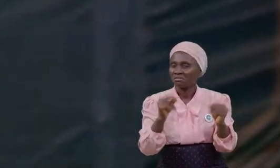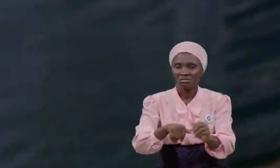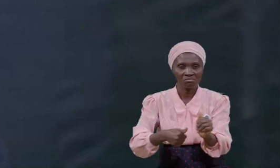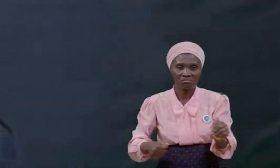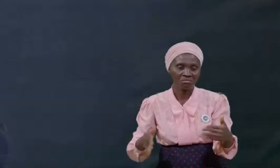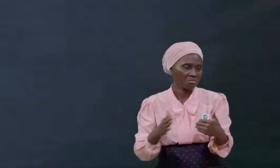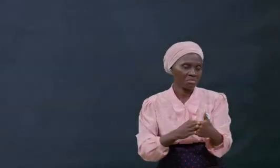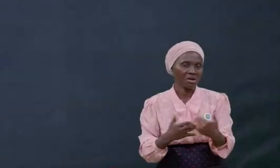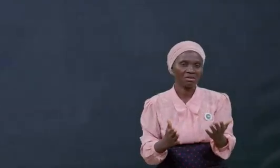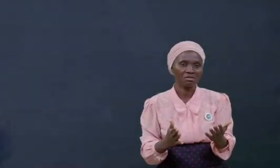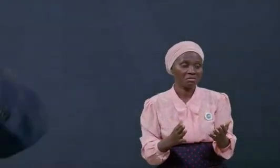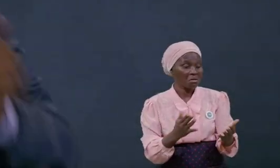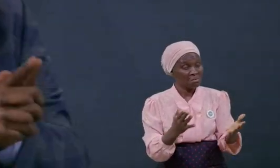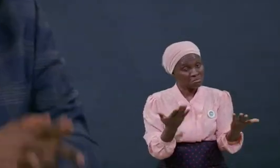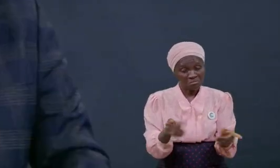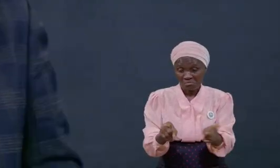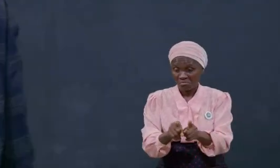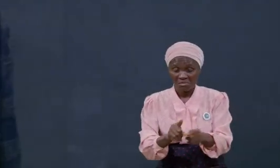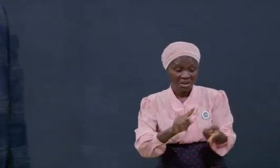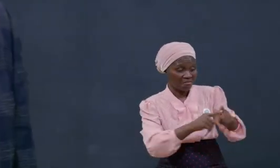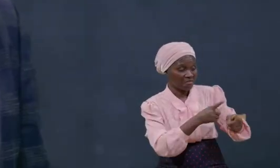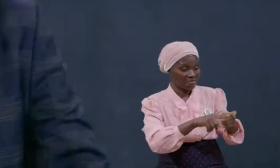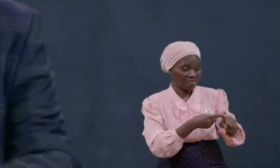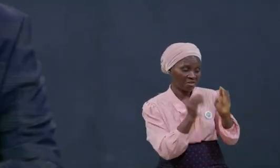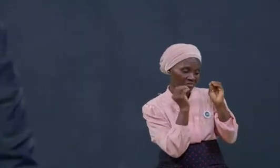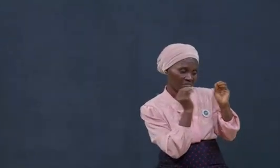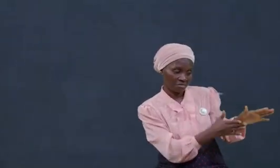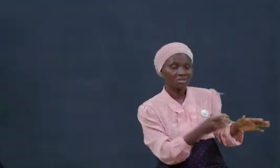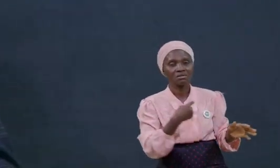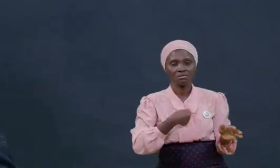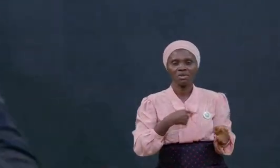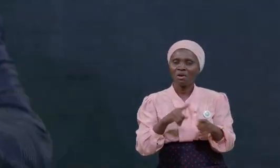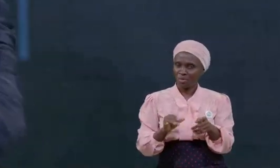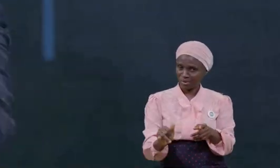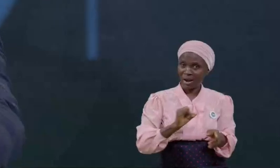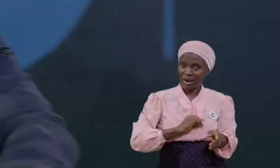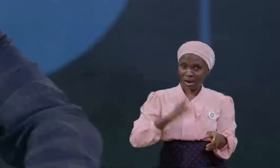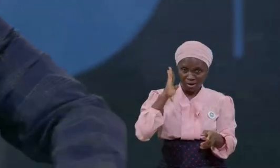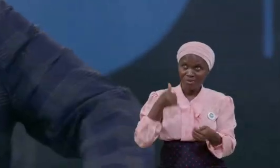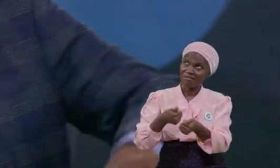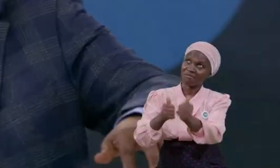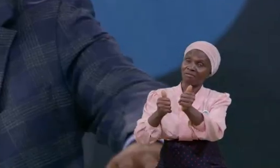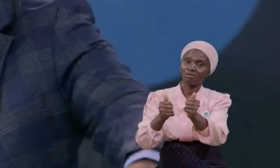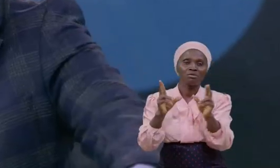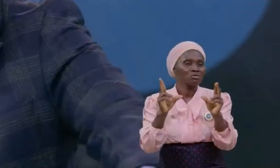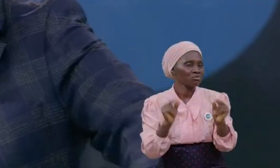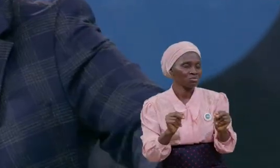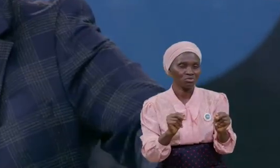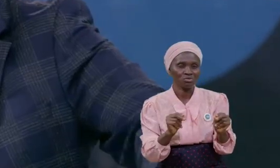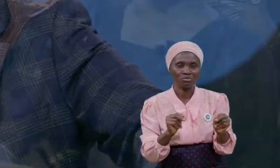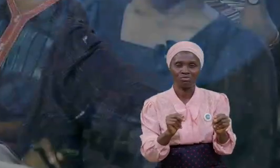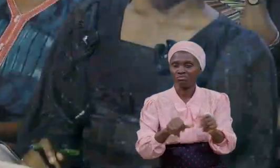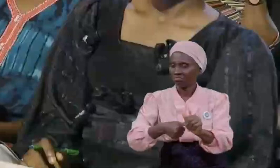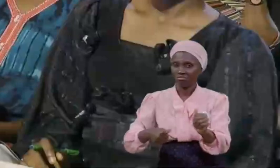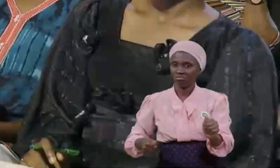si les amis m'abandonnent, je continuerai. Point de retour. Point de retour. Ces gens-là, le